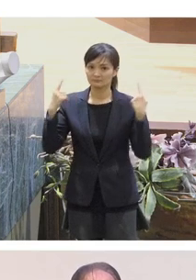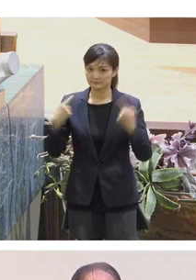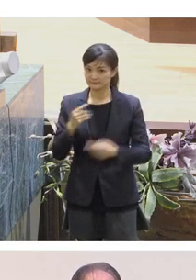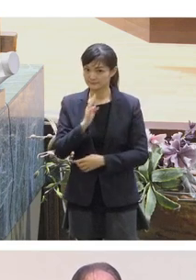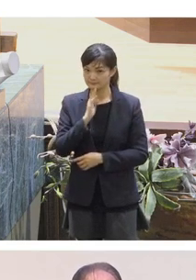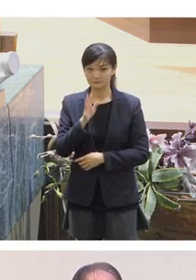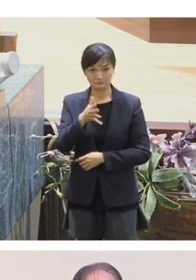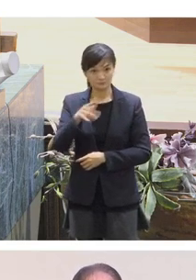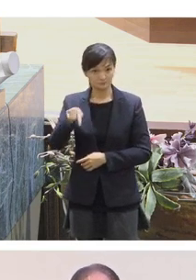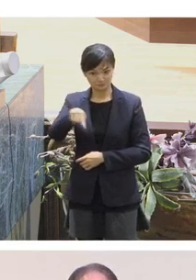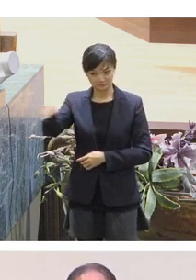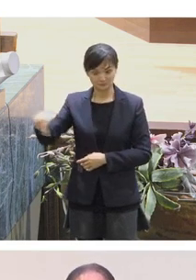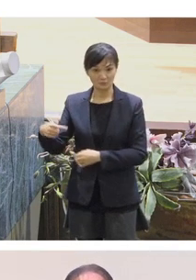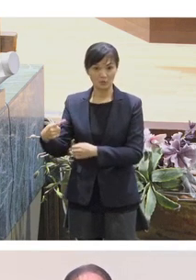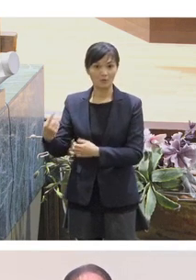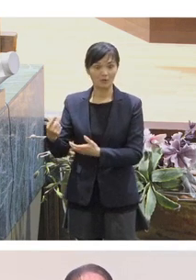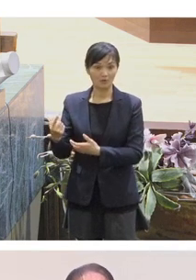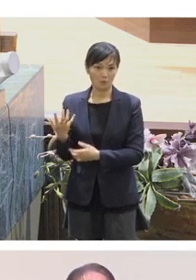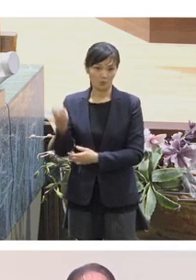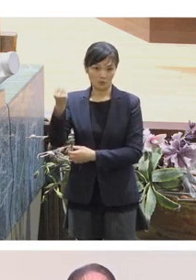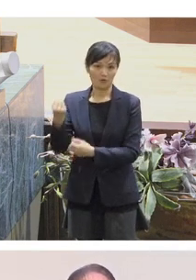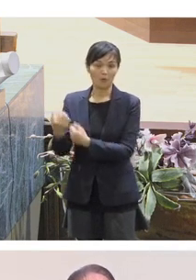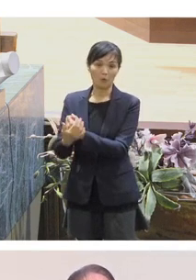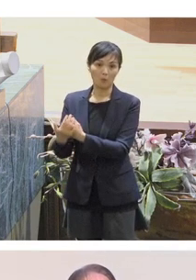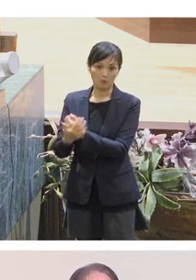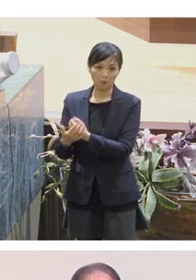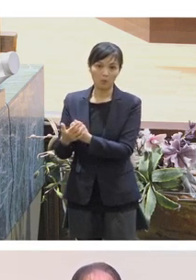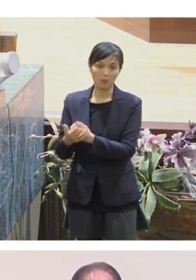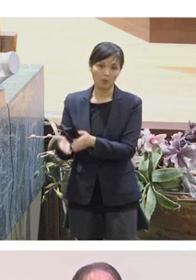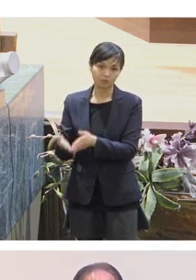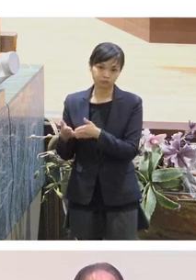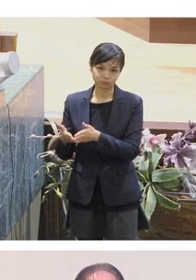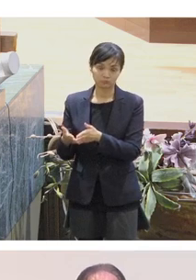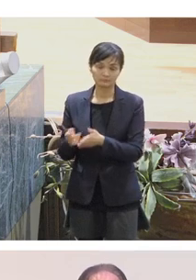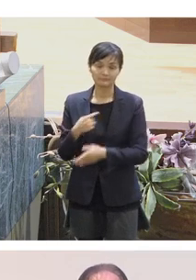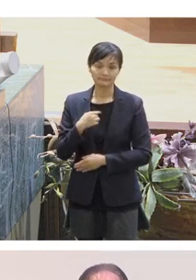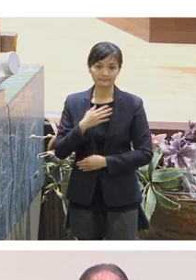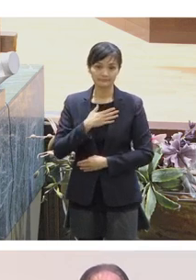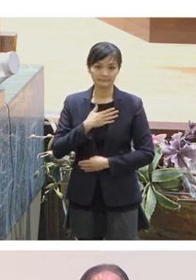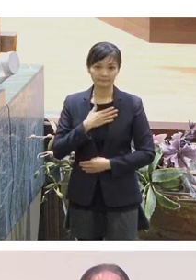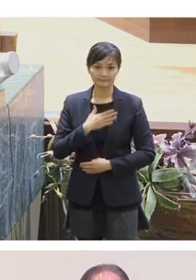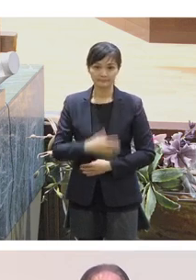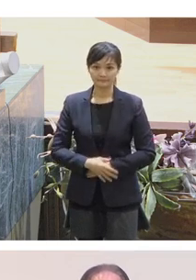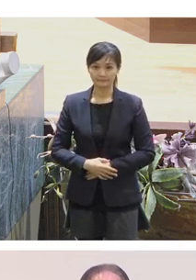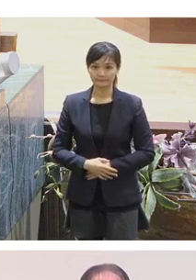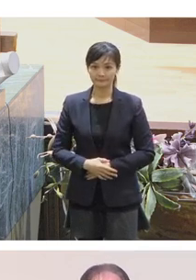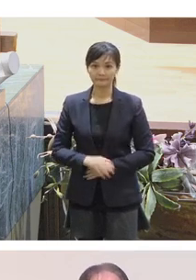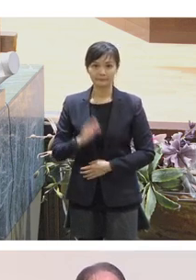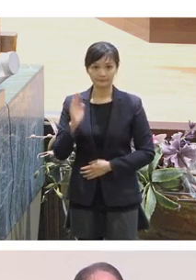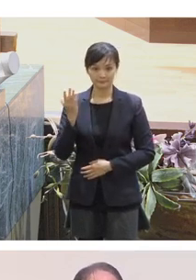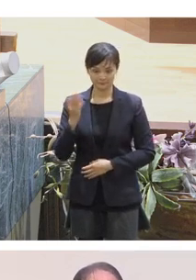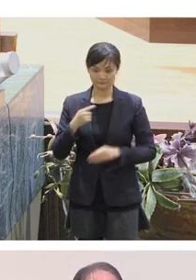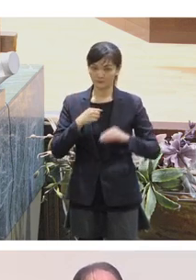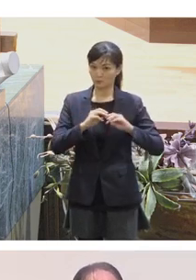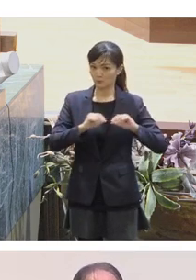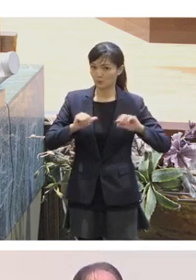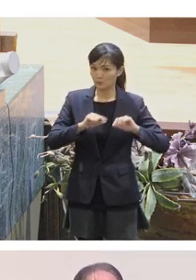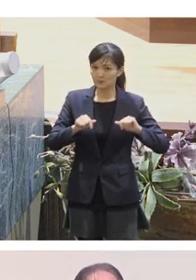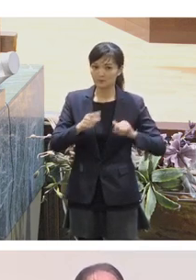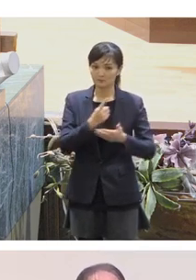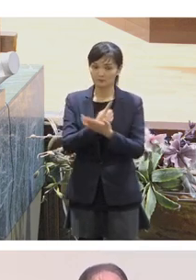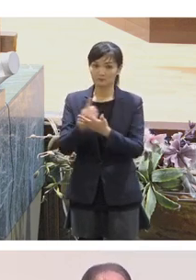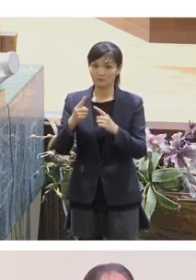要护主嘛，哈。那可是我觉得土地是大家的，